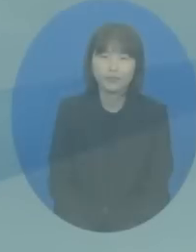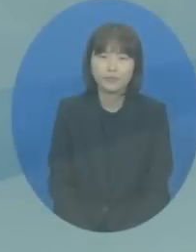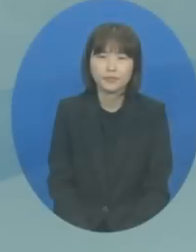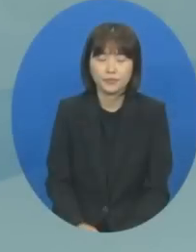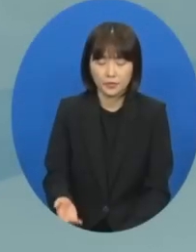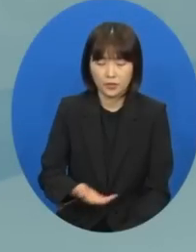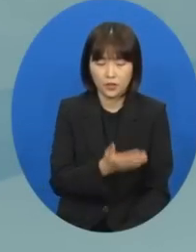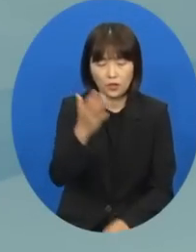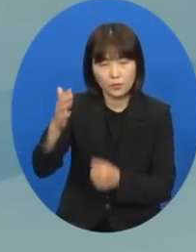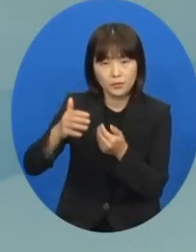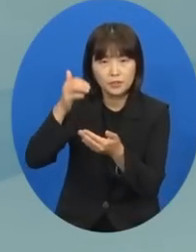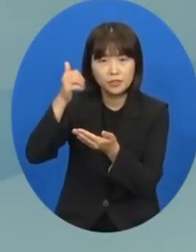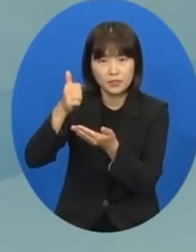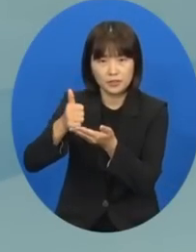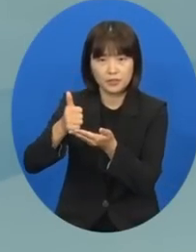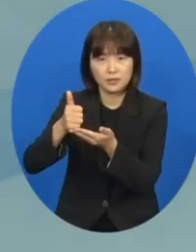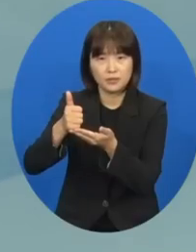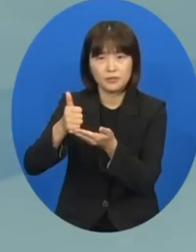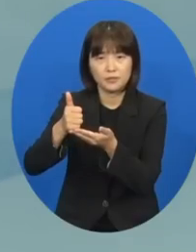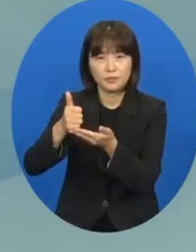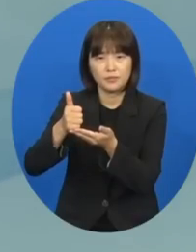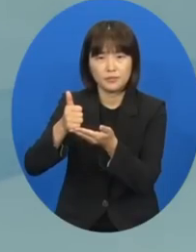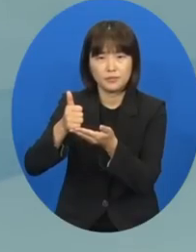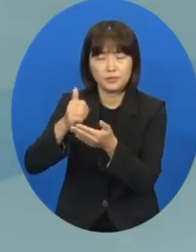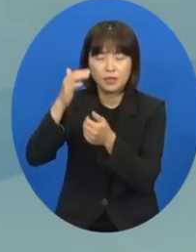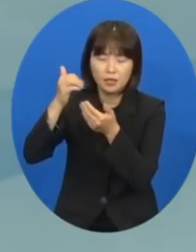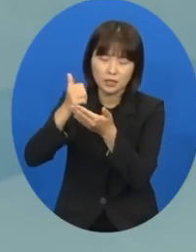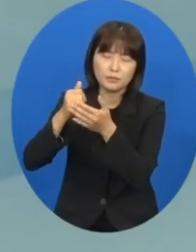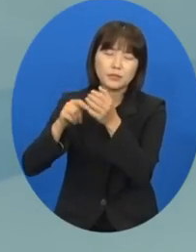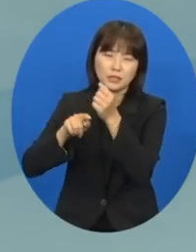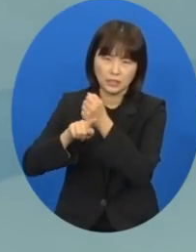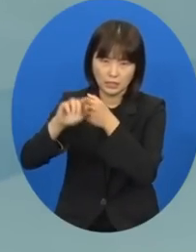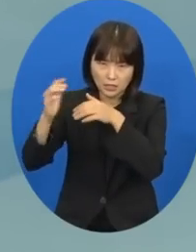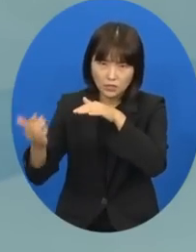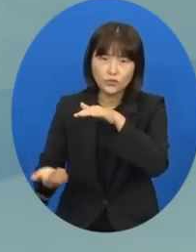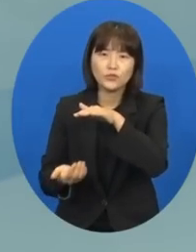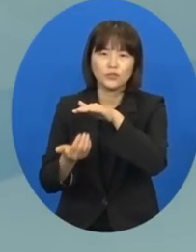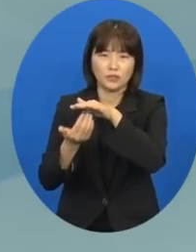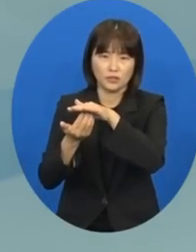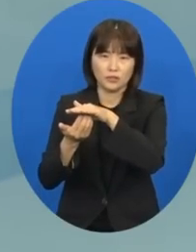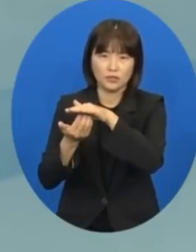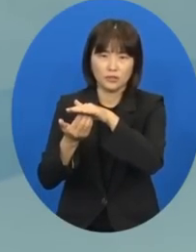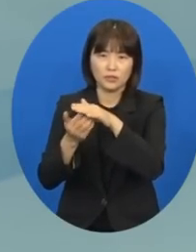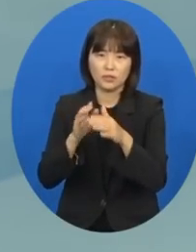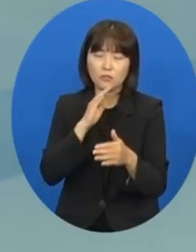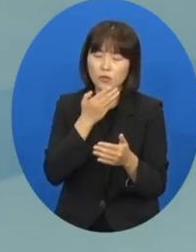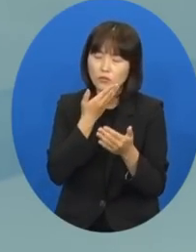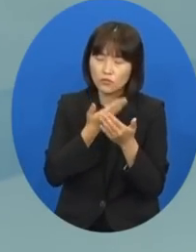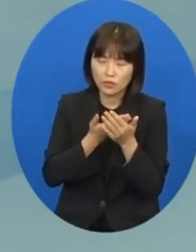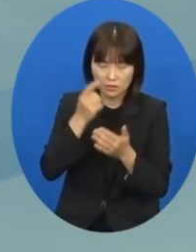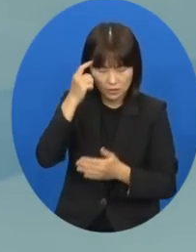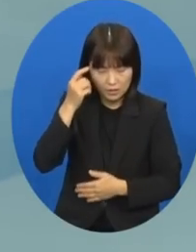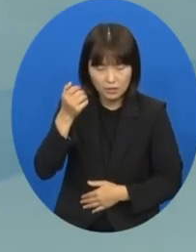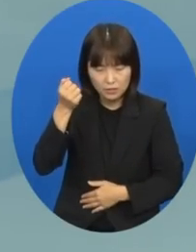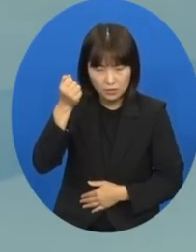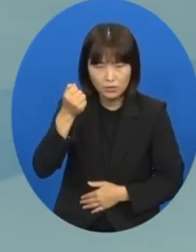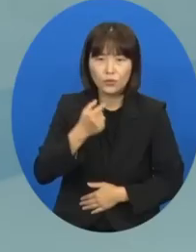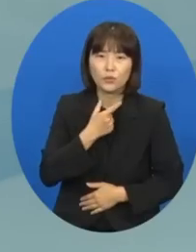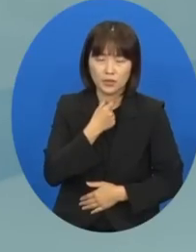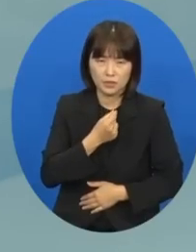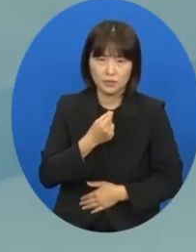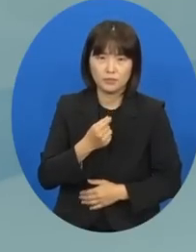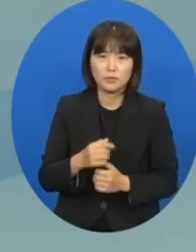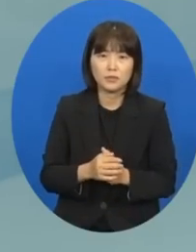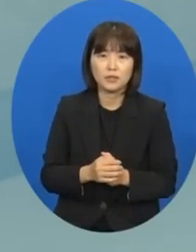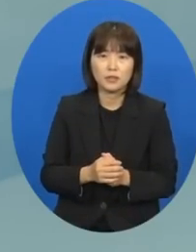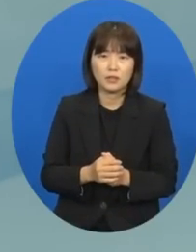여러분, 하나님께서 정말 하나님의 뜻을 이루시는 것 참 귀히 여기시고 또 원하시죠.